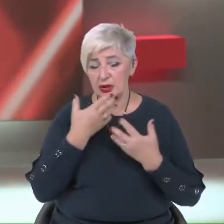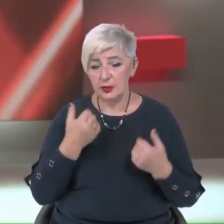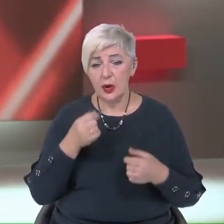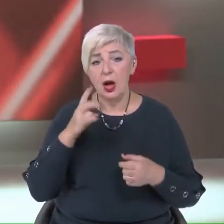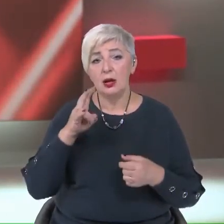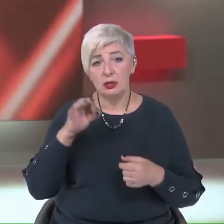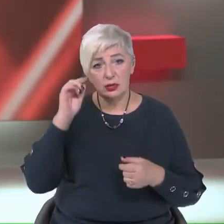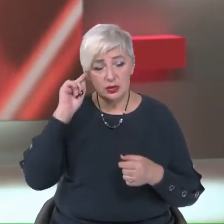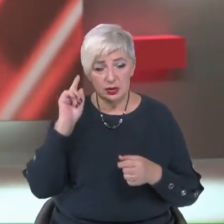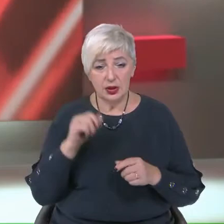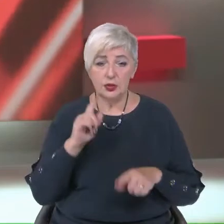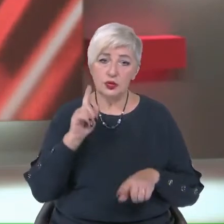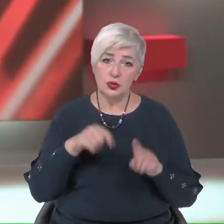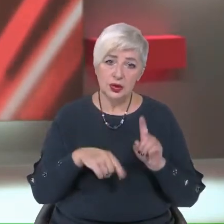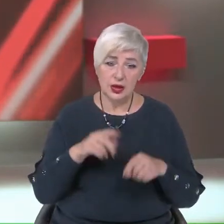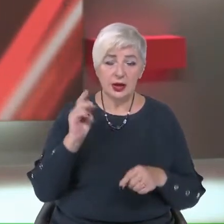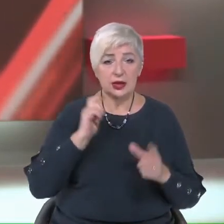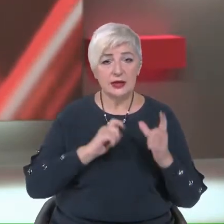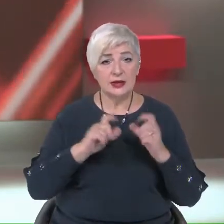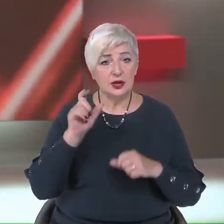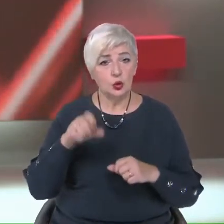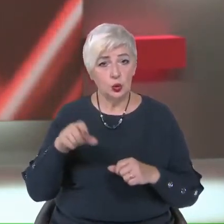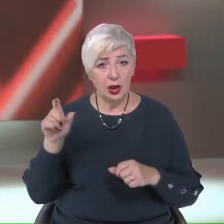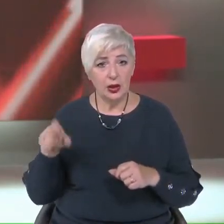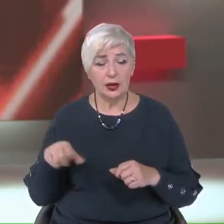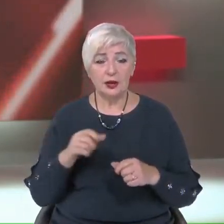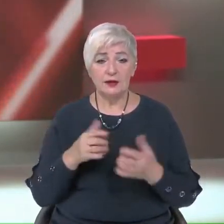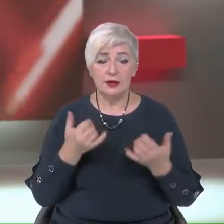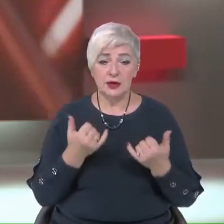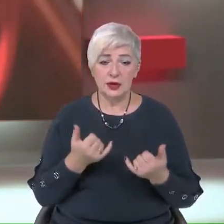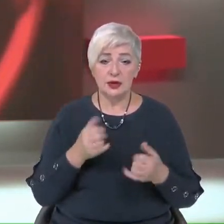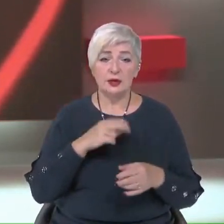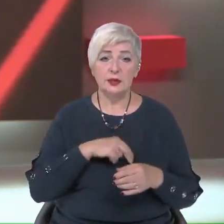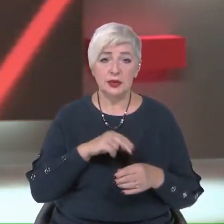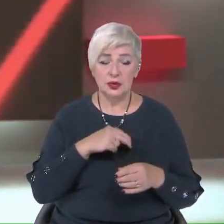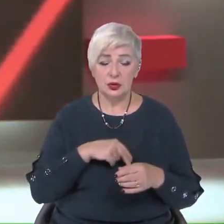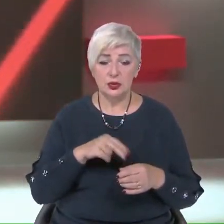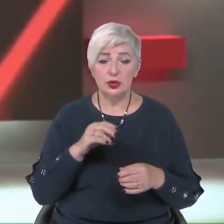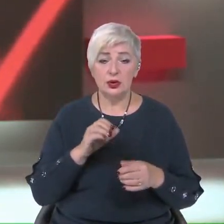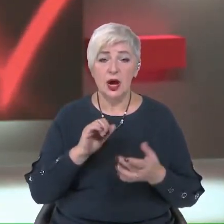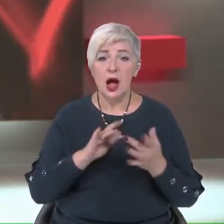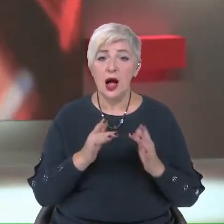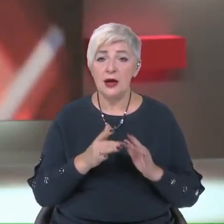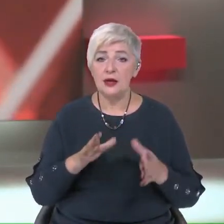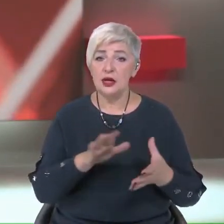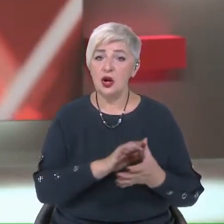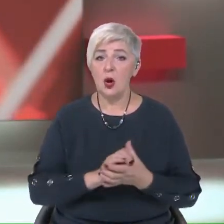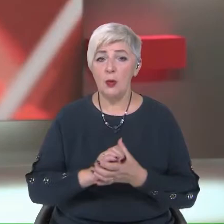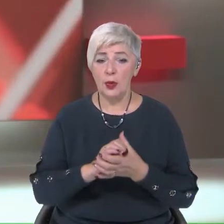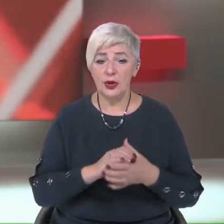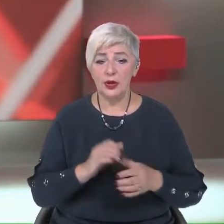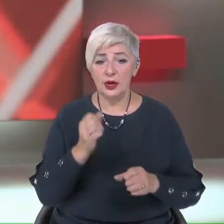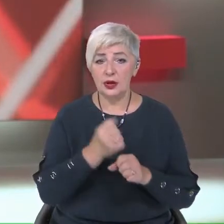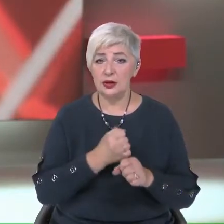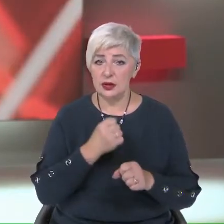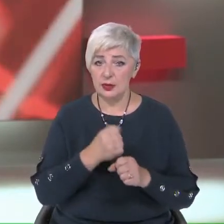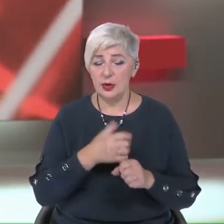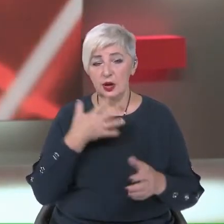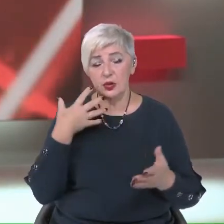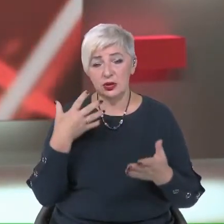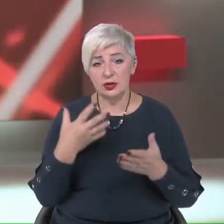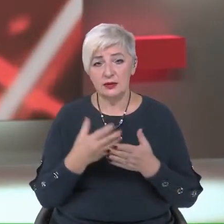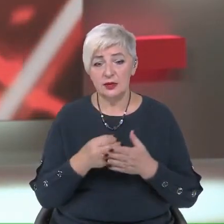що деякі зі студентів наразі працюють в IT-компаніях, розробляють навіть свої